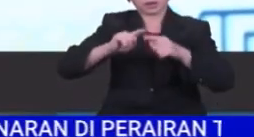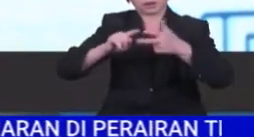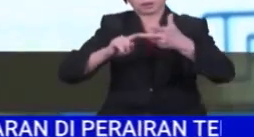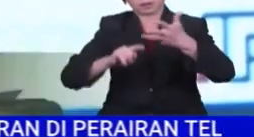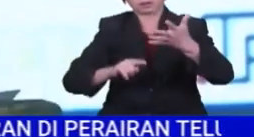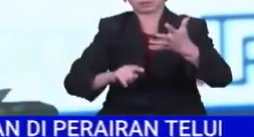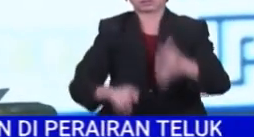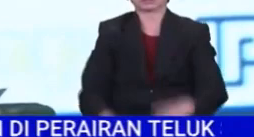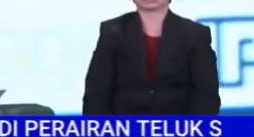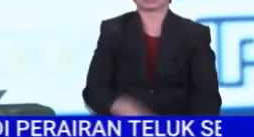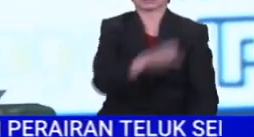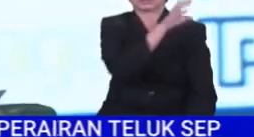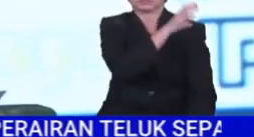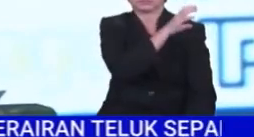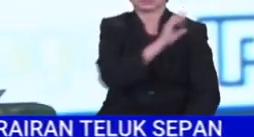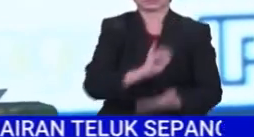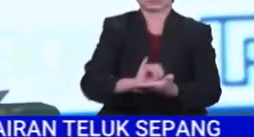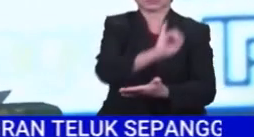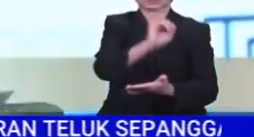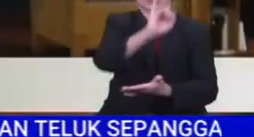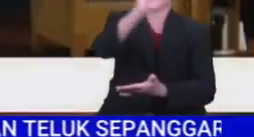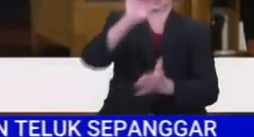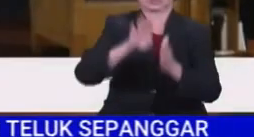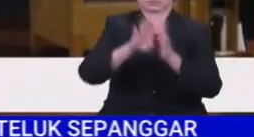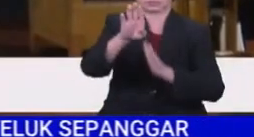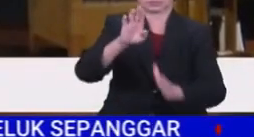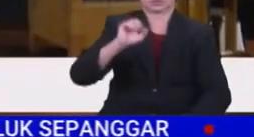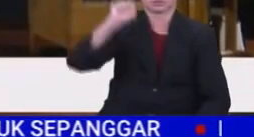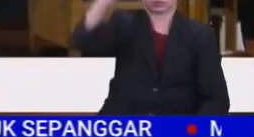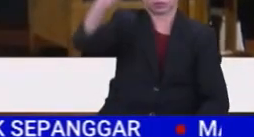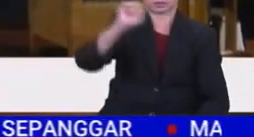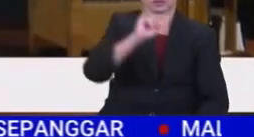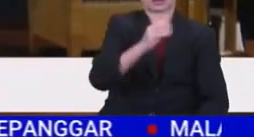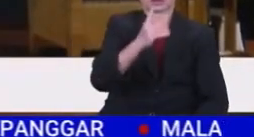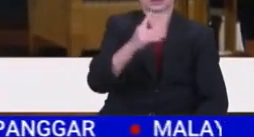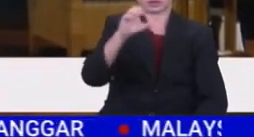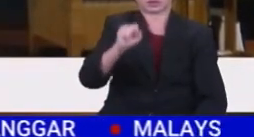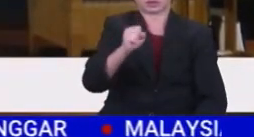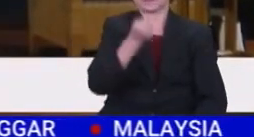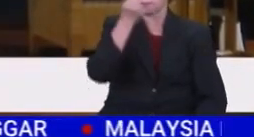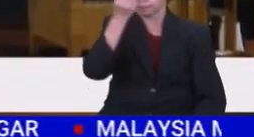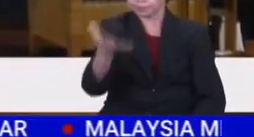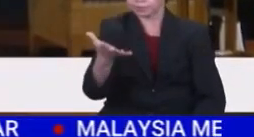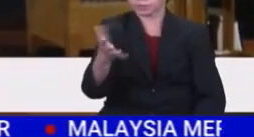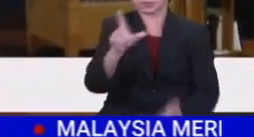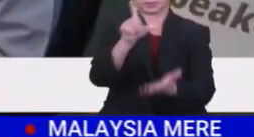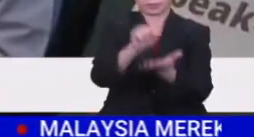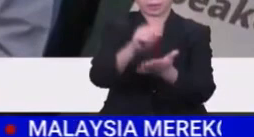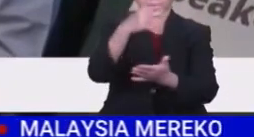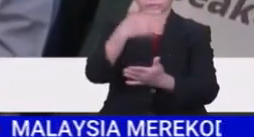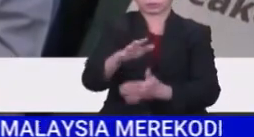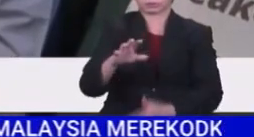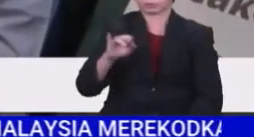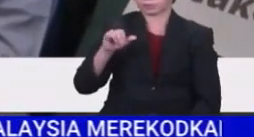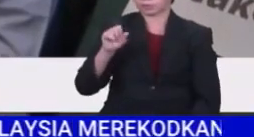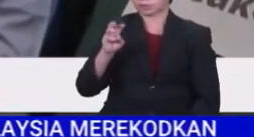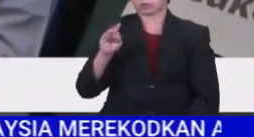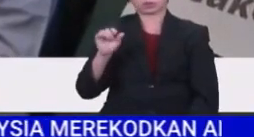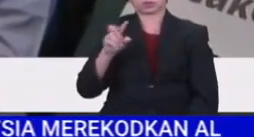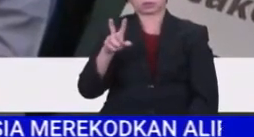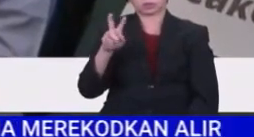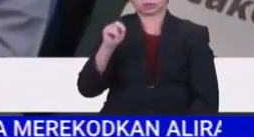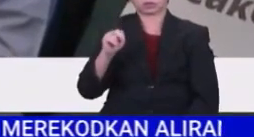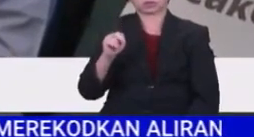mengurusi Institut kajian pembangunan Sabah AIDS batu edlyn Young berkata kepada media Services satu asyiap.exe